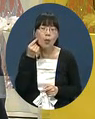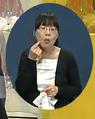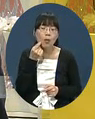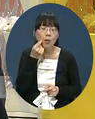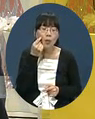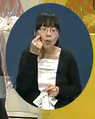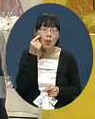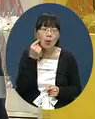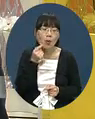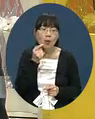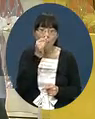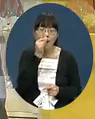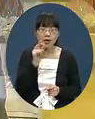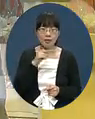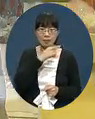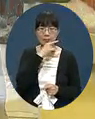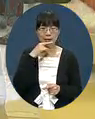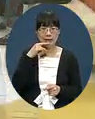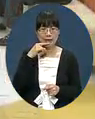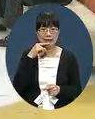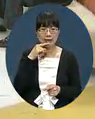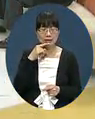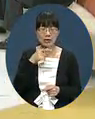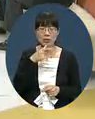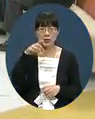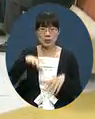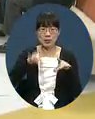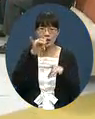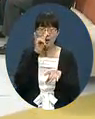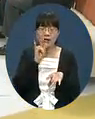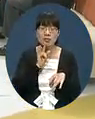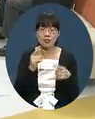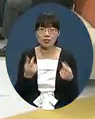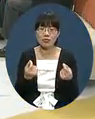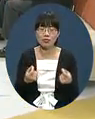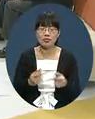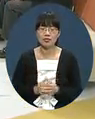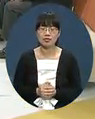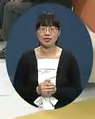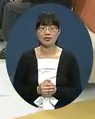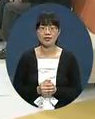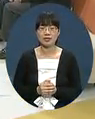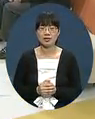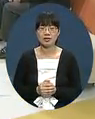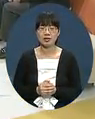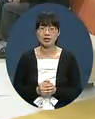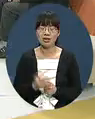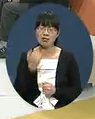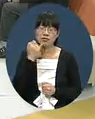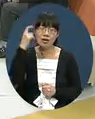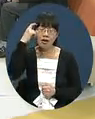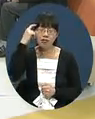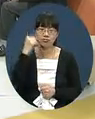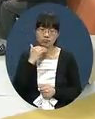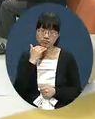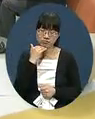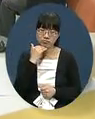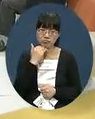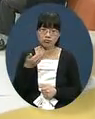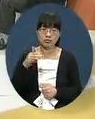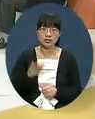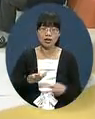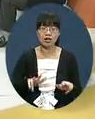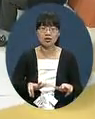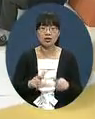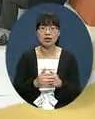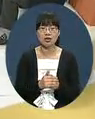부위가 좀 빨갛고 만져보면 건조하더라고요. 스킨처럼. 네네. 이제 괜찮을 줄 알고 지켜보고 있었는데 이제